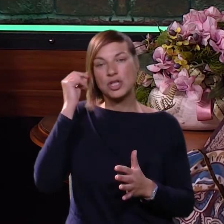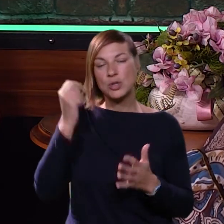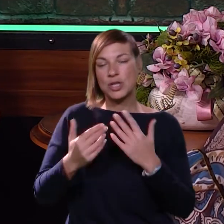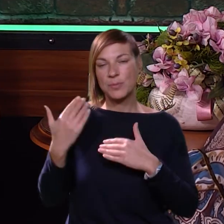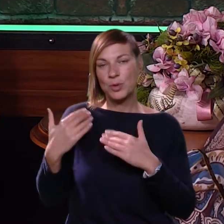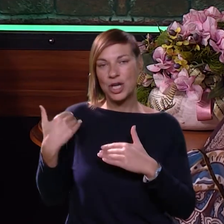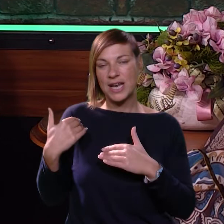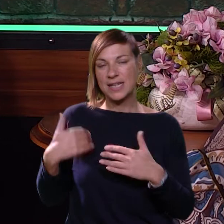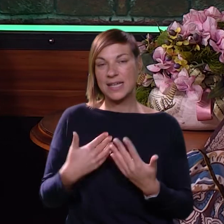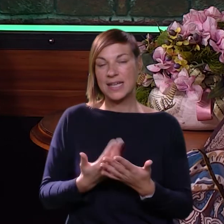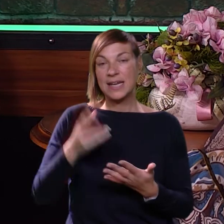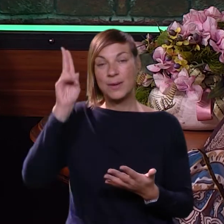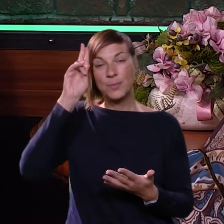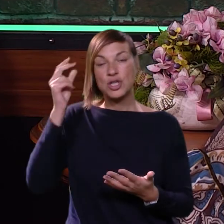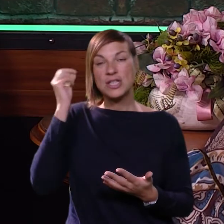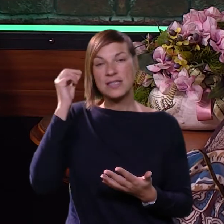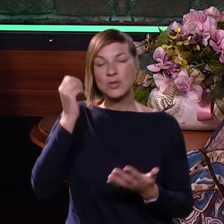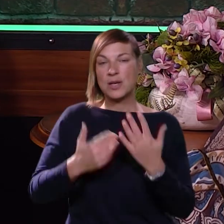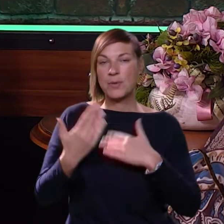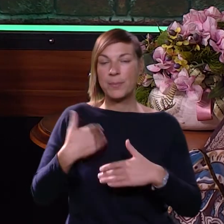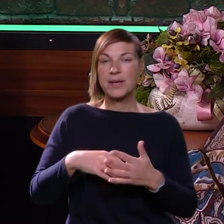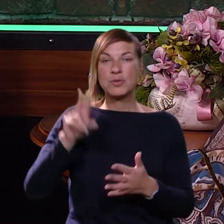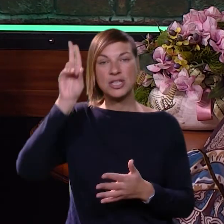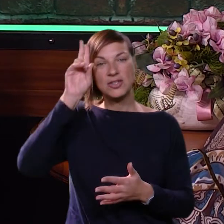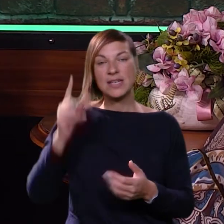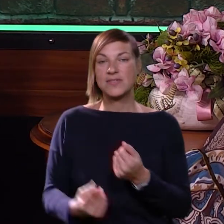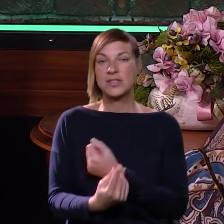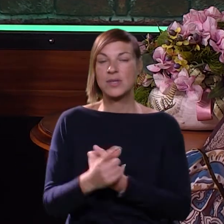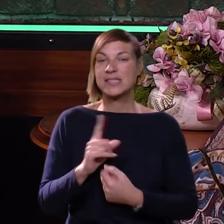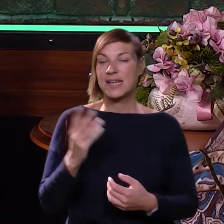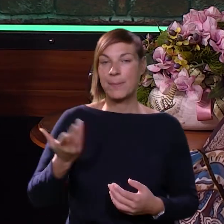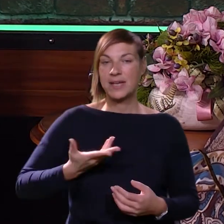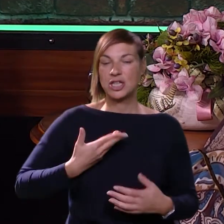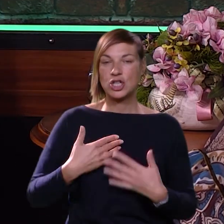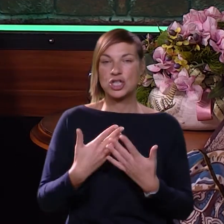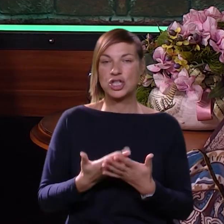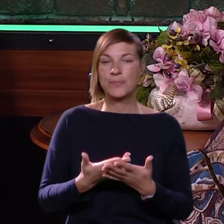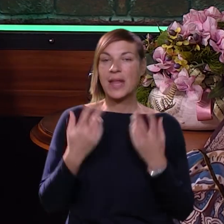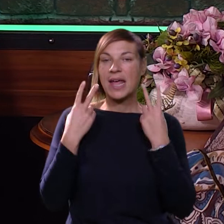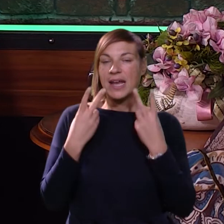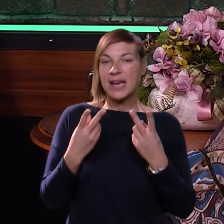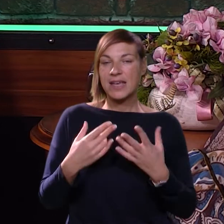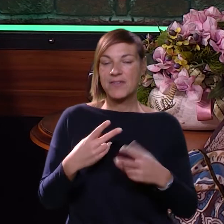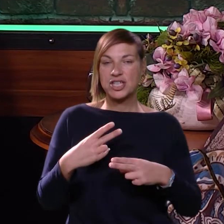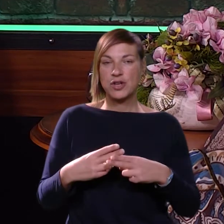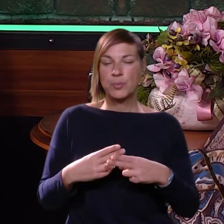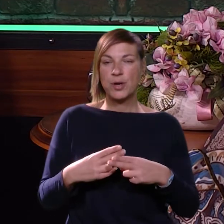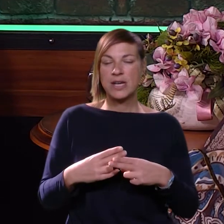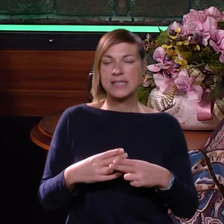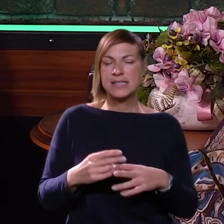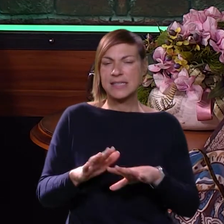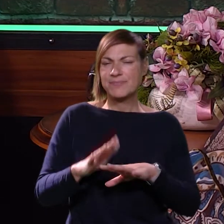slušati puno ranije, jer da možda slušamo ranije, možda do takvih situacija ne bi došlo. U stvari, najvažnije u bolesti